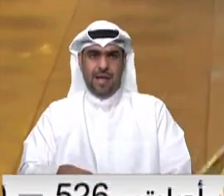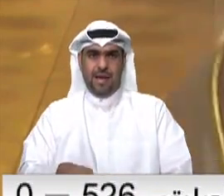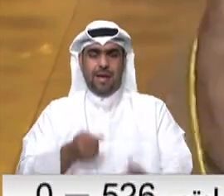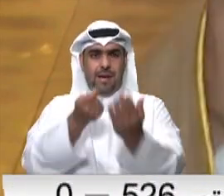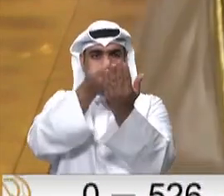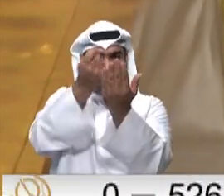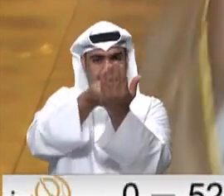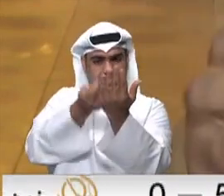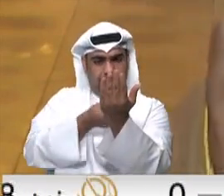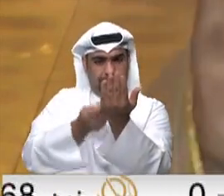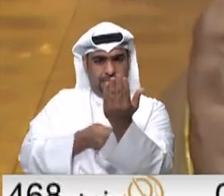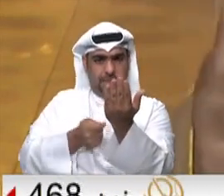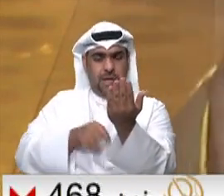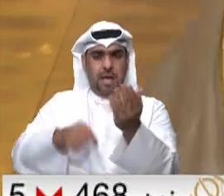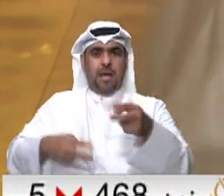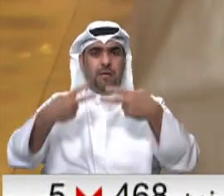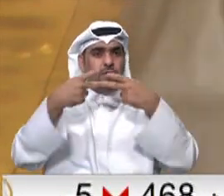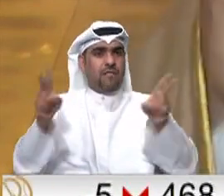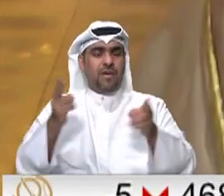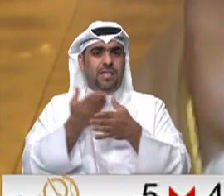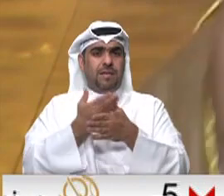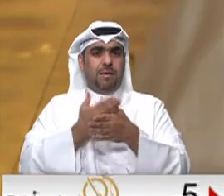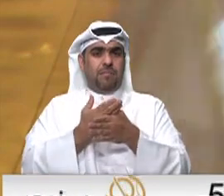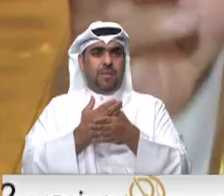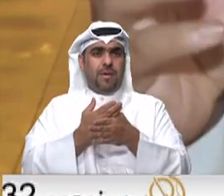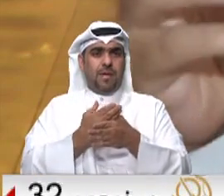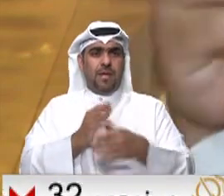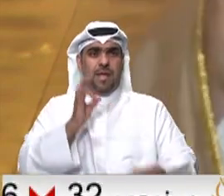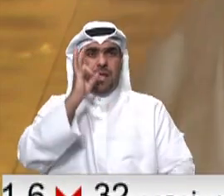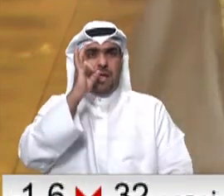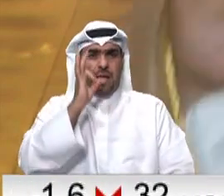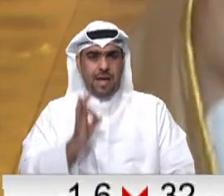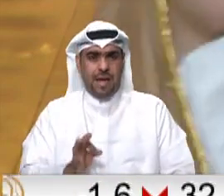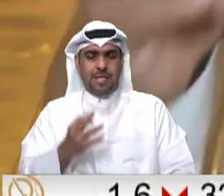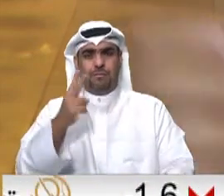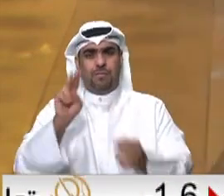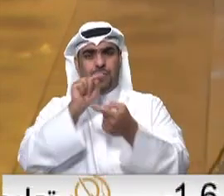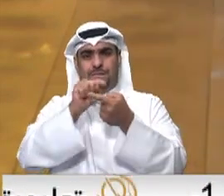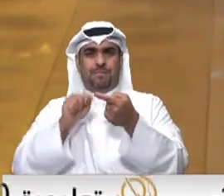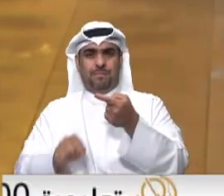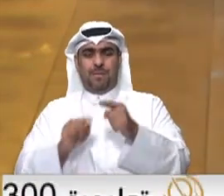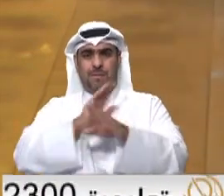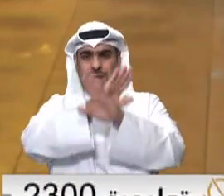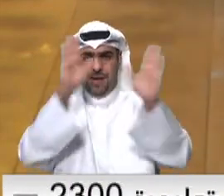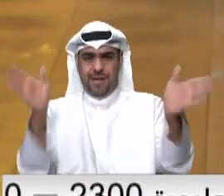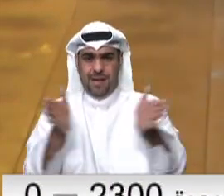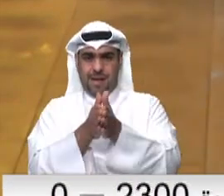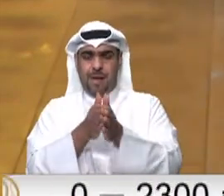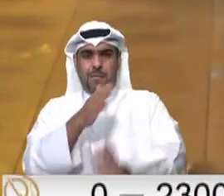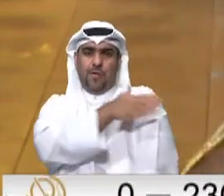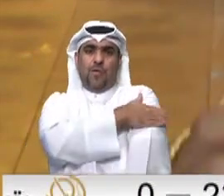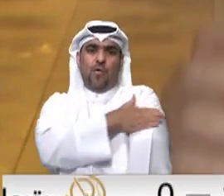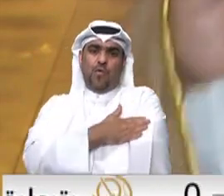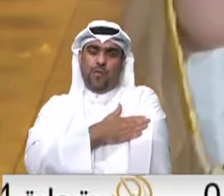القبول بسبب أن اللائحة تنص على أنه يجب أن يكون هناك ثلثين، يعني أن يحظى بثلثين الأعضاء الحاضرين.